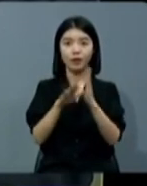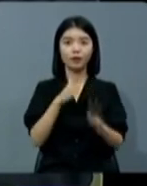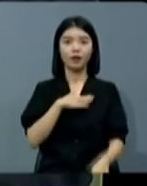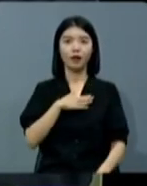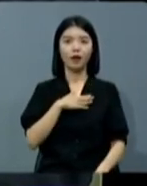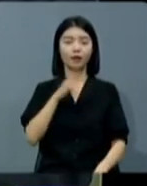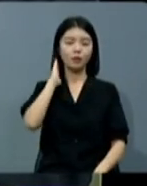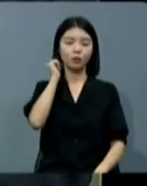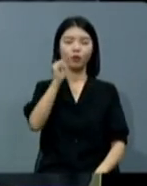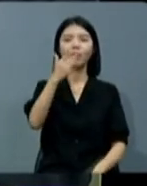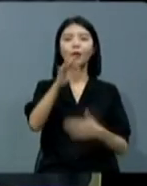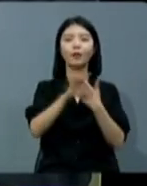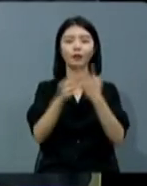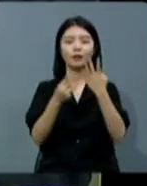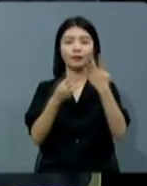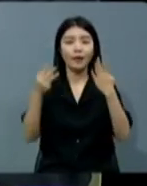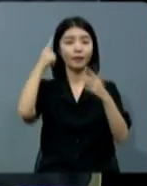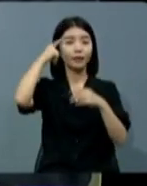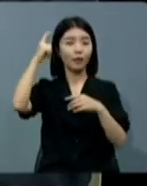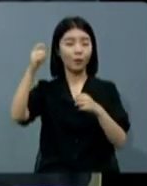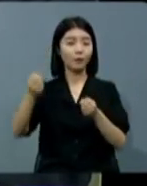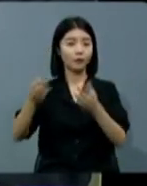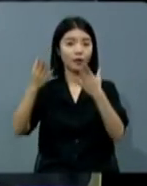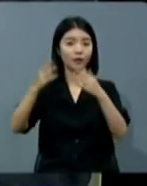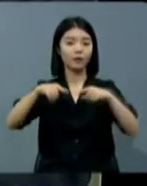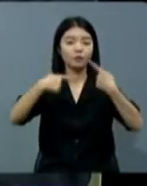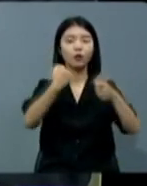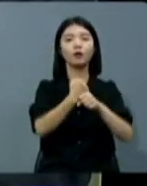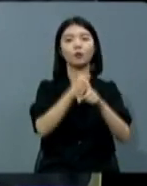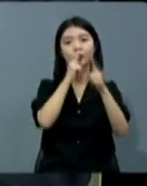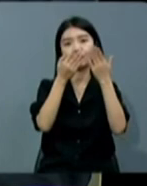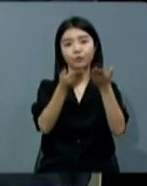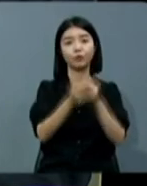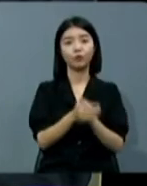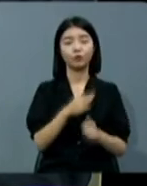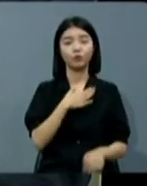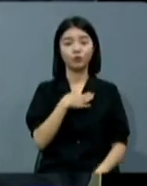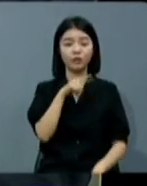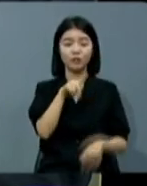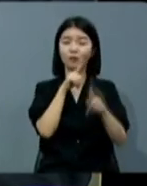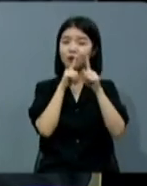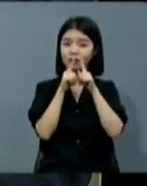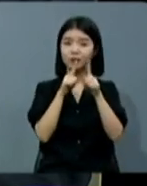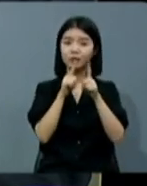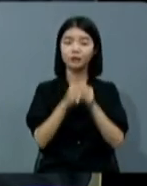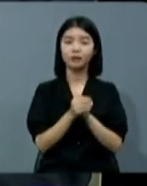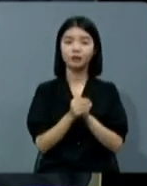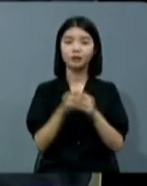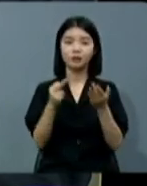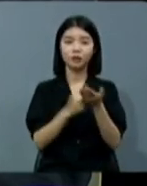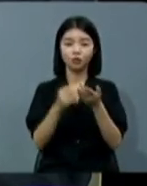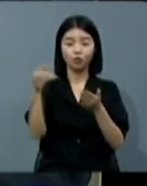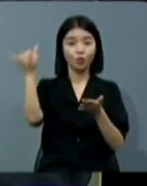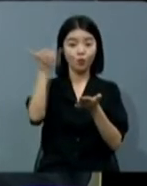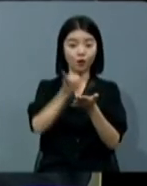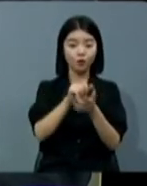대통령이 되면 4.3 기념식에 참석하겠다고 했습니다. 저는 그 말을 제주도